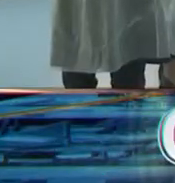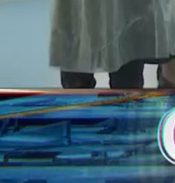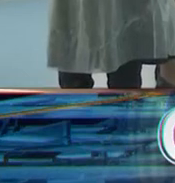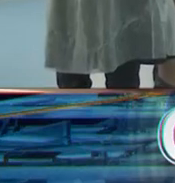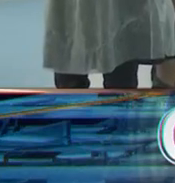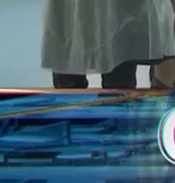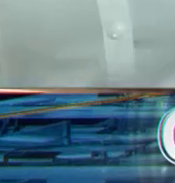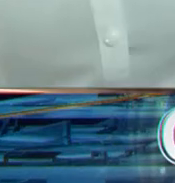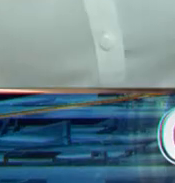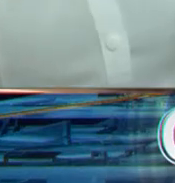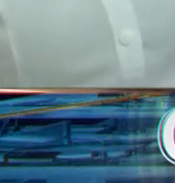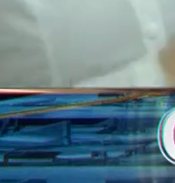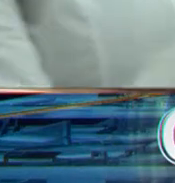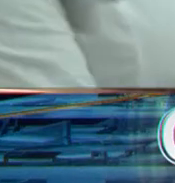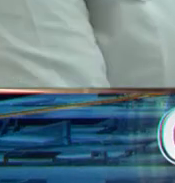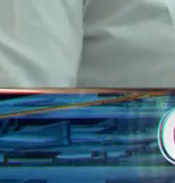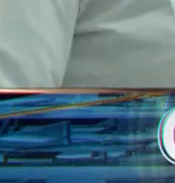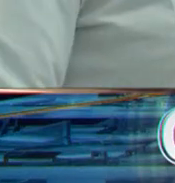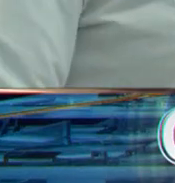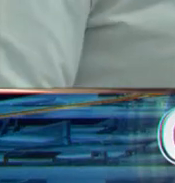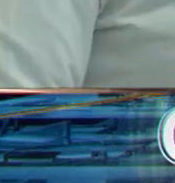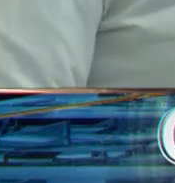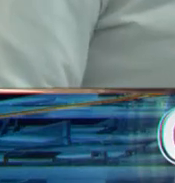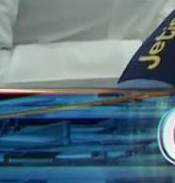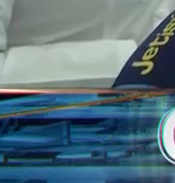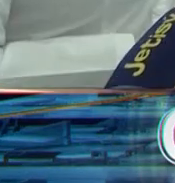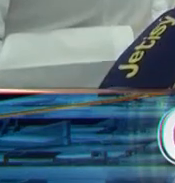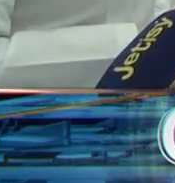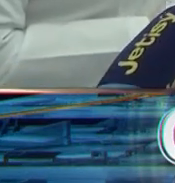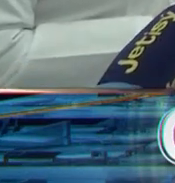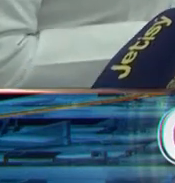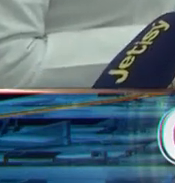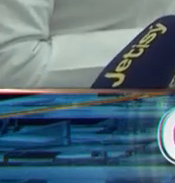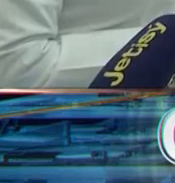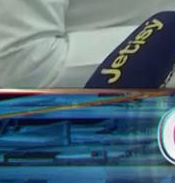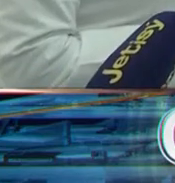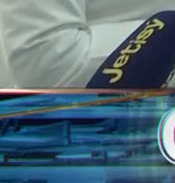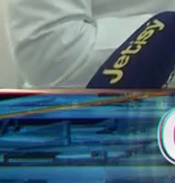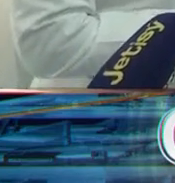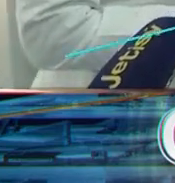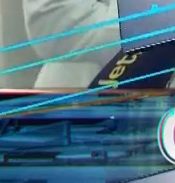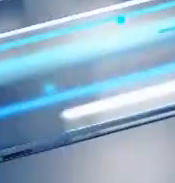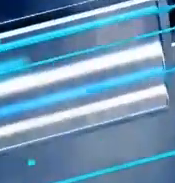Современные технологии. В многопрофильной областной детской больнице появился мощный компьютерный томограф.